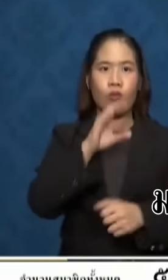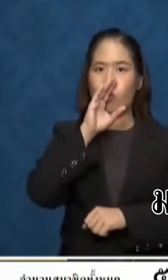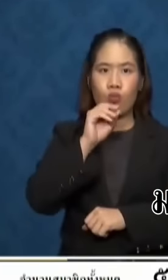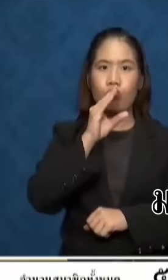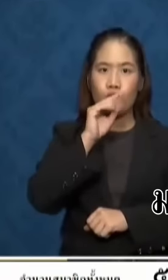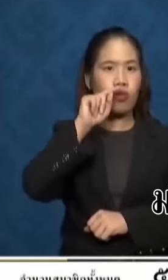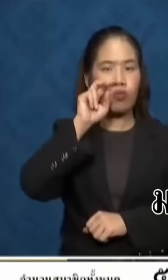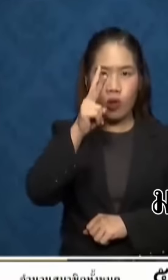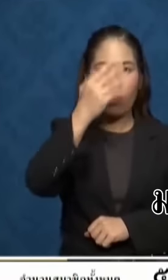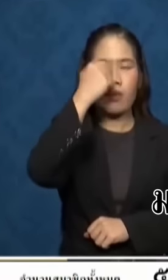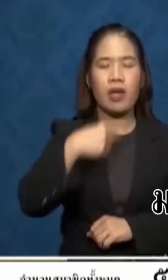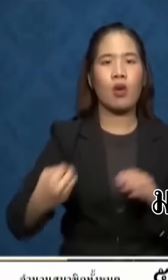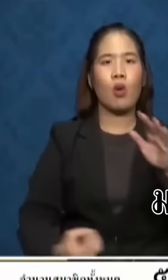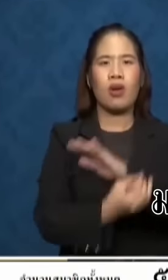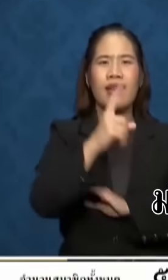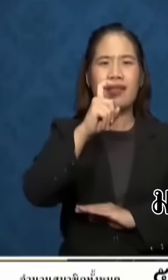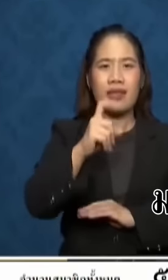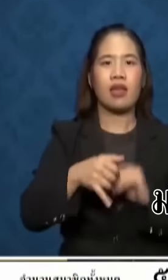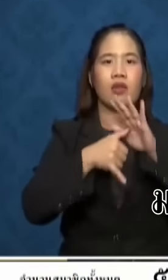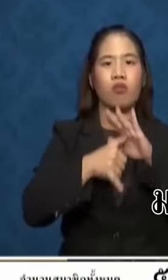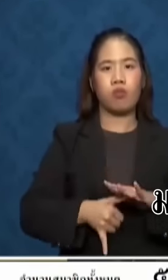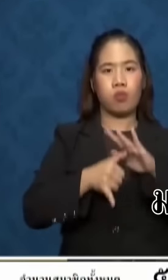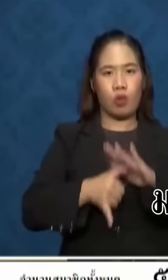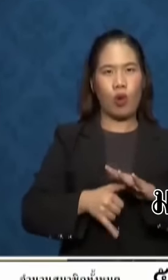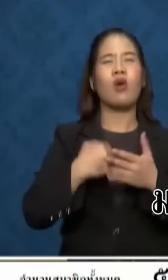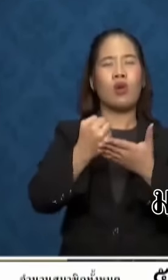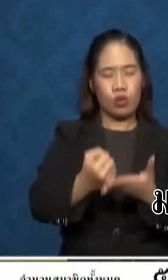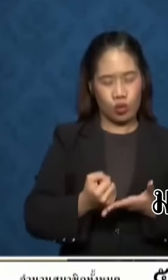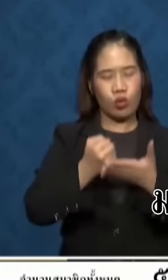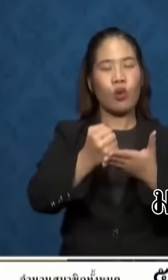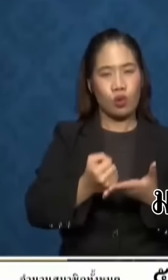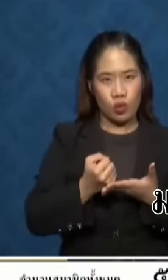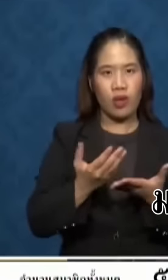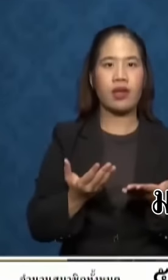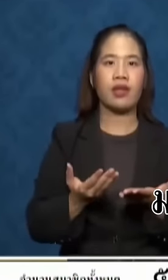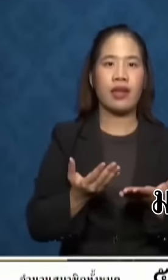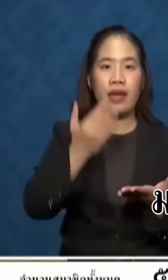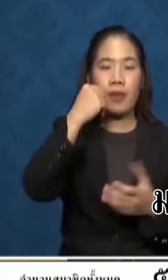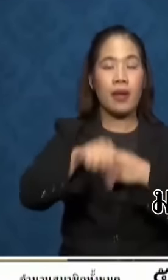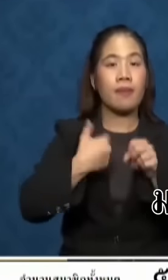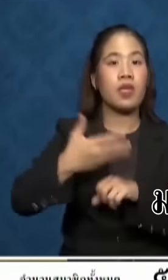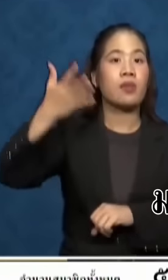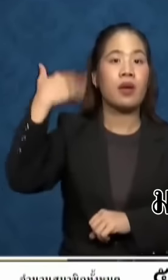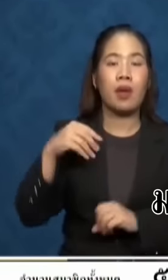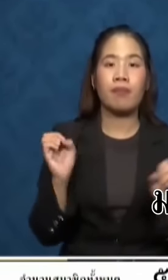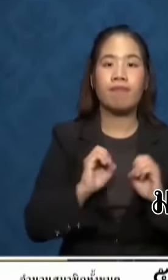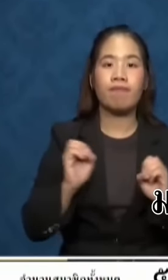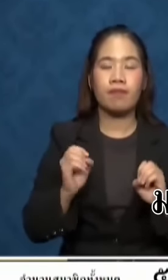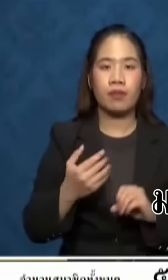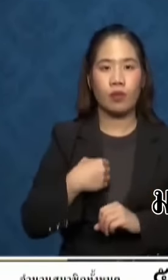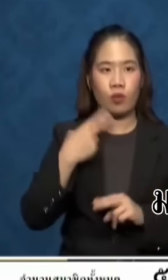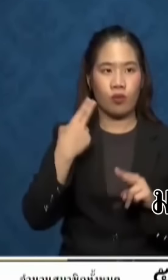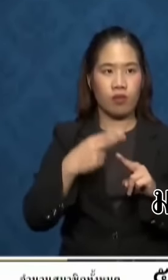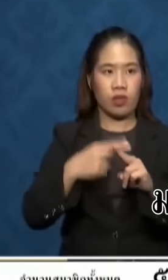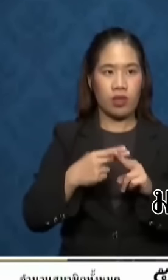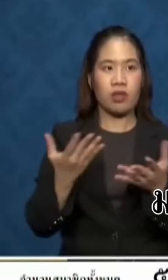ว่าการทกเสียโอกาสอันเกิด DX คารุณาช่วยจะชดเชยว่ประมาณในปีที่ตามาไม่มีครัผม cheesy คุ